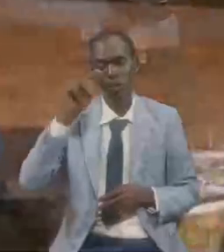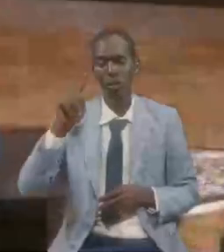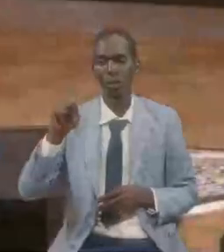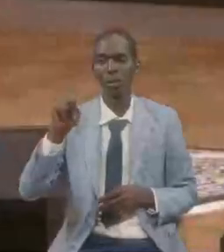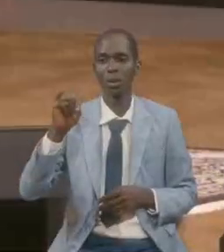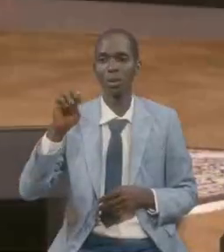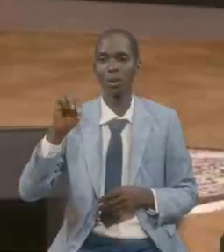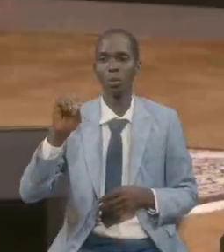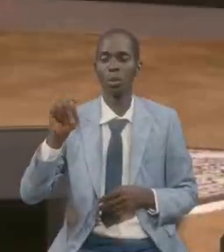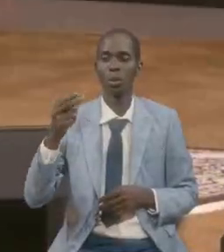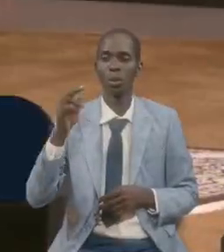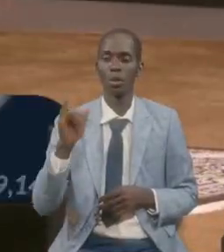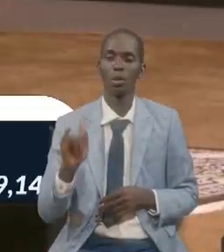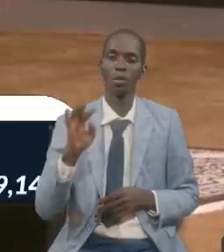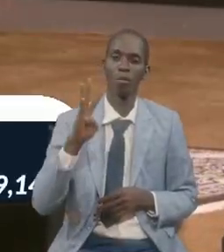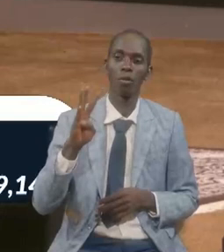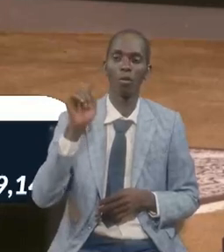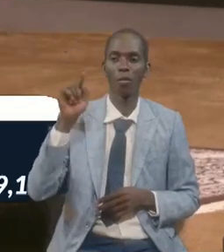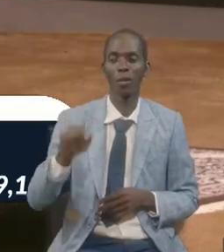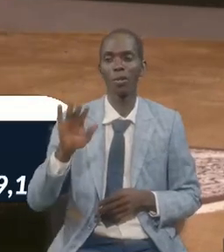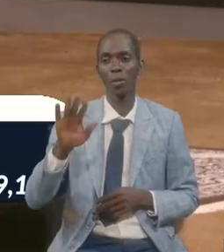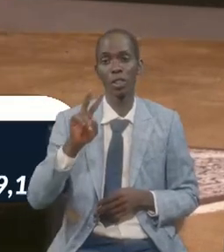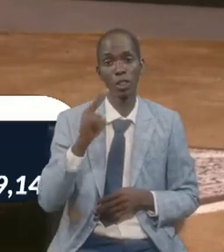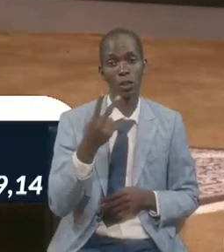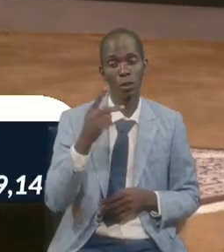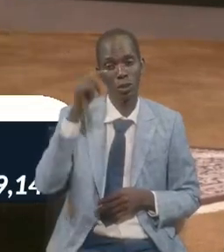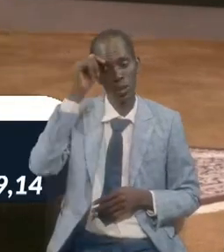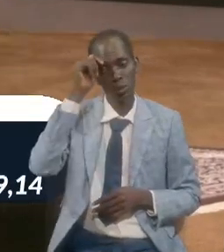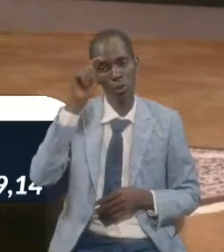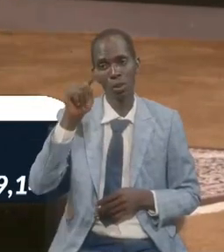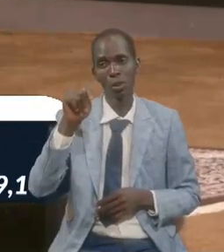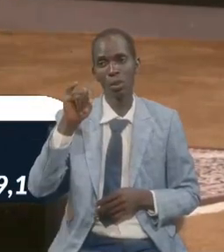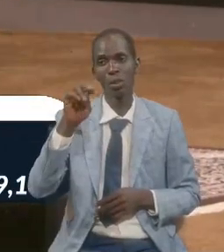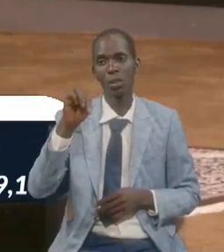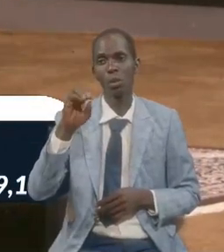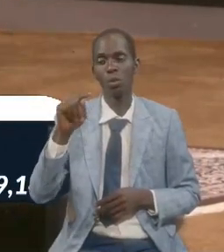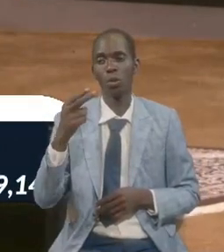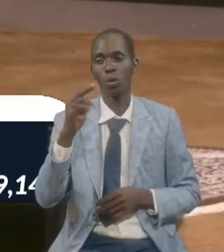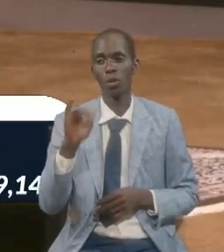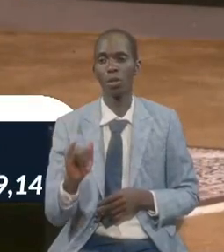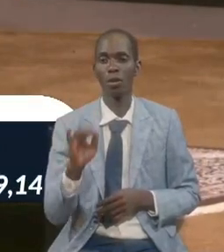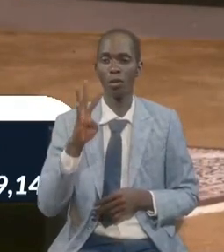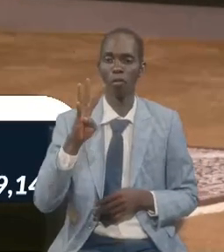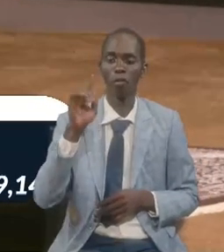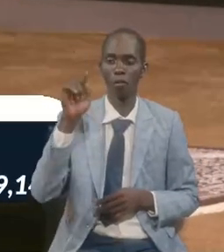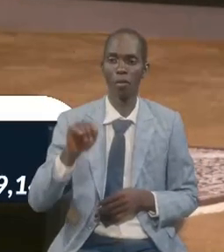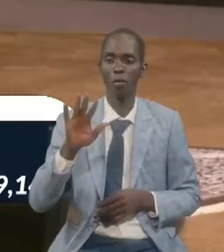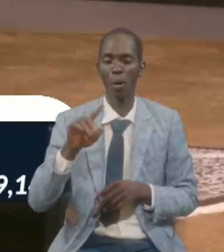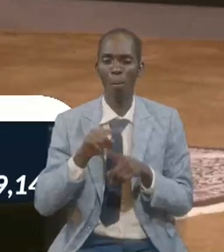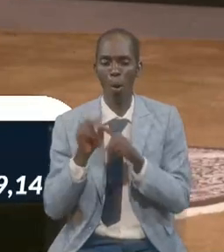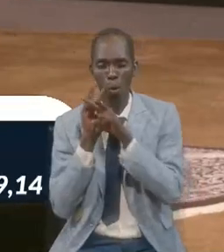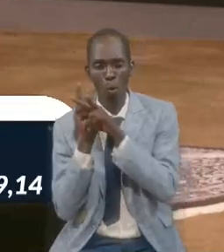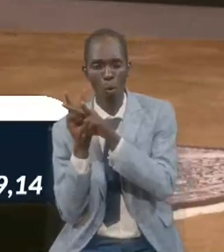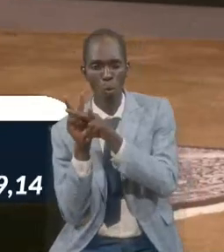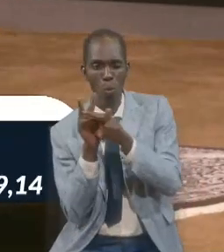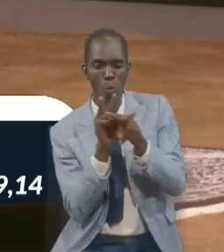Deuxième Timothée 4, verset 5. Deuxième Timothée 4, 5. Mais toi, sois sobre